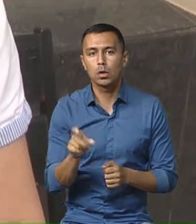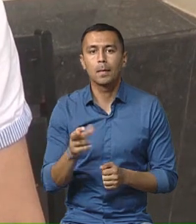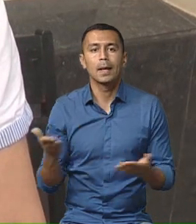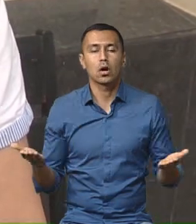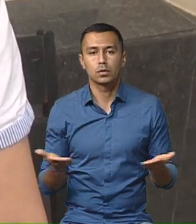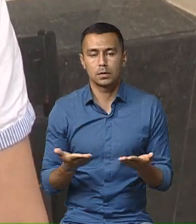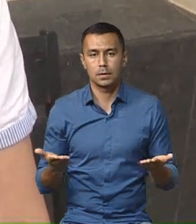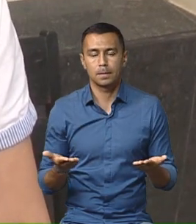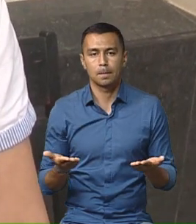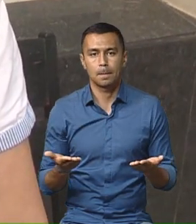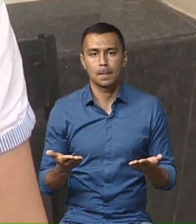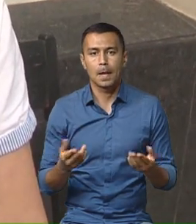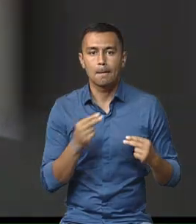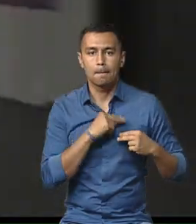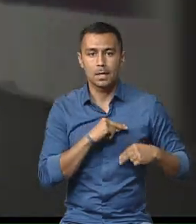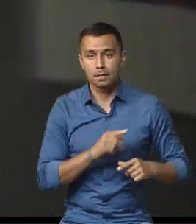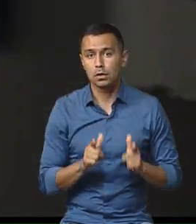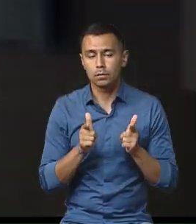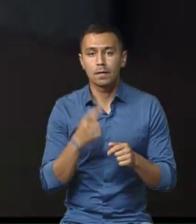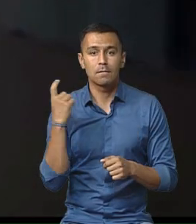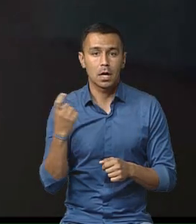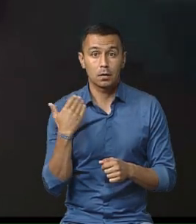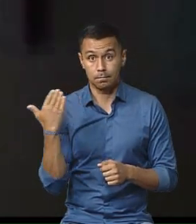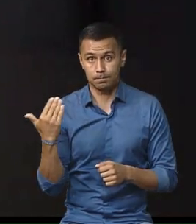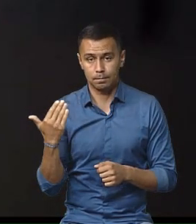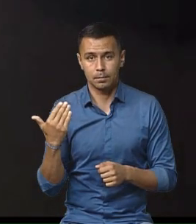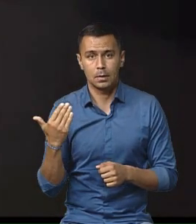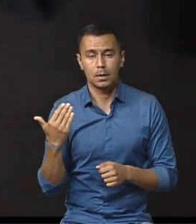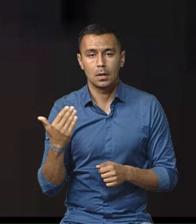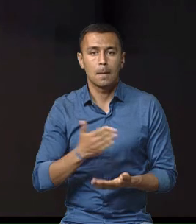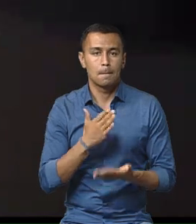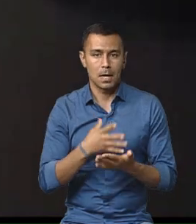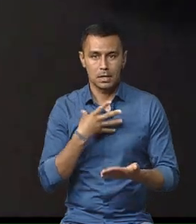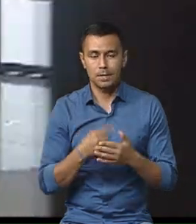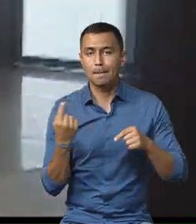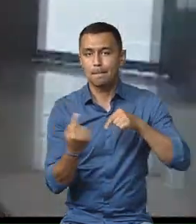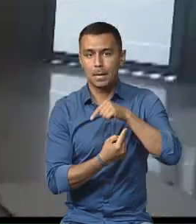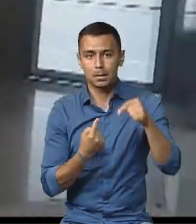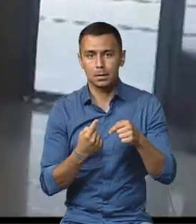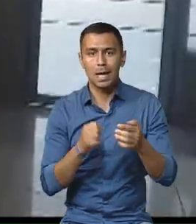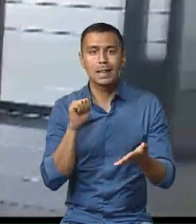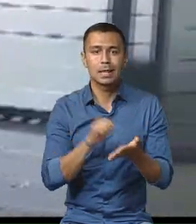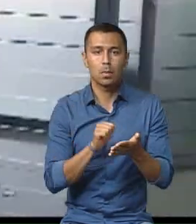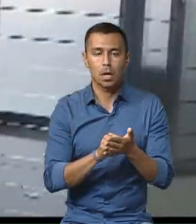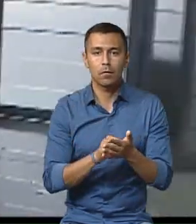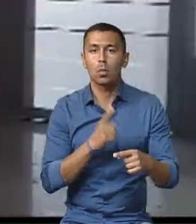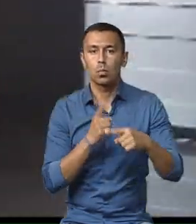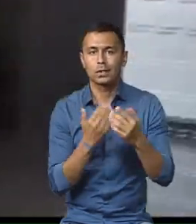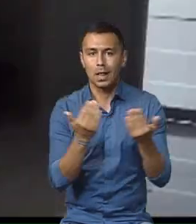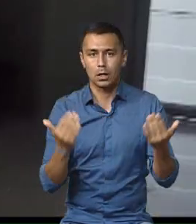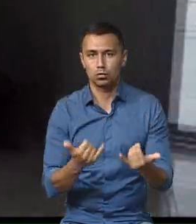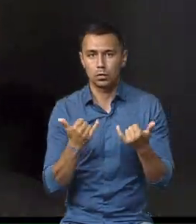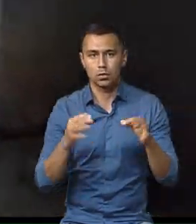якось працевлаштуватися. У Харкові Алла Ожога-Масловська має власний бізнес – типографію та галерею